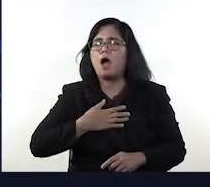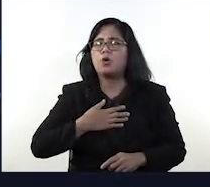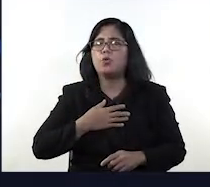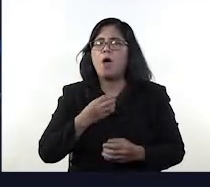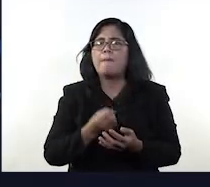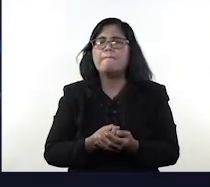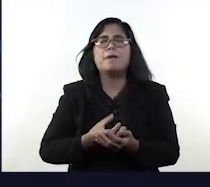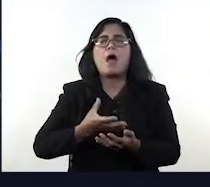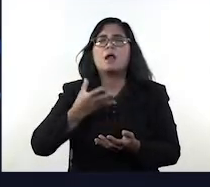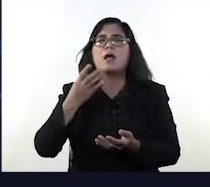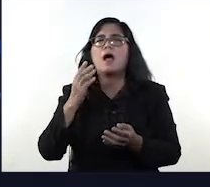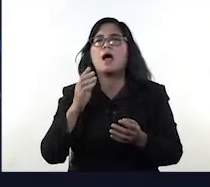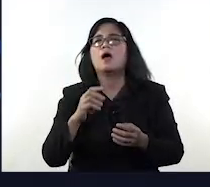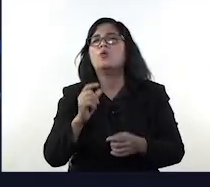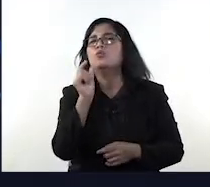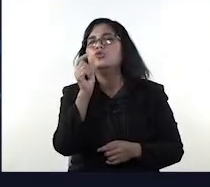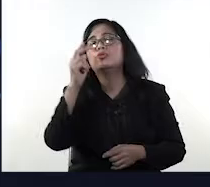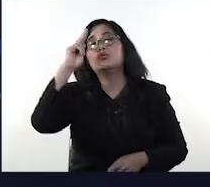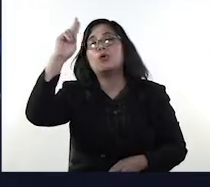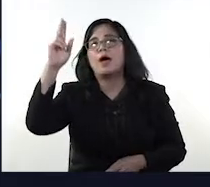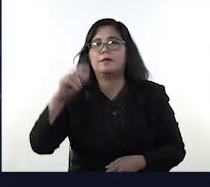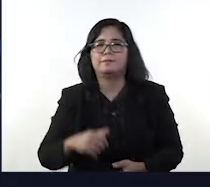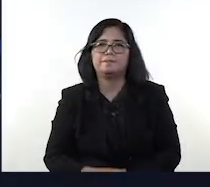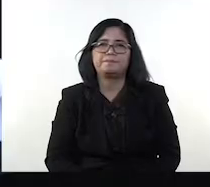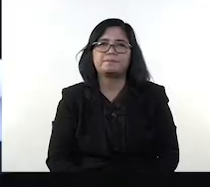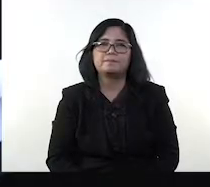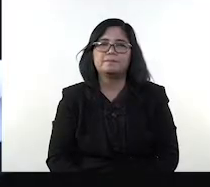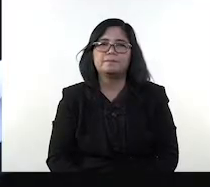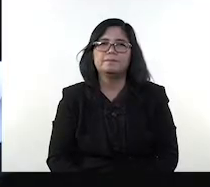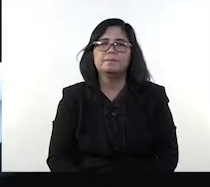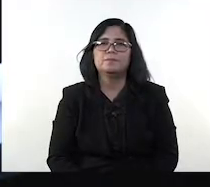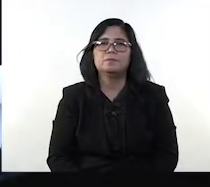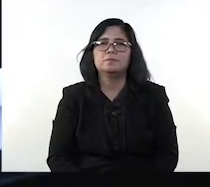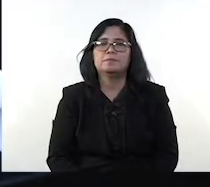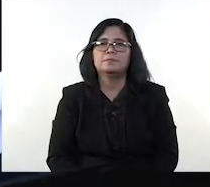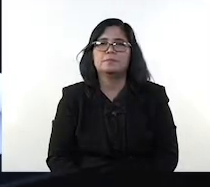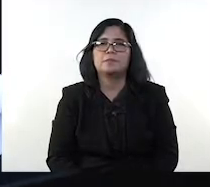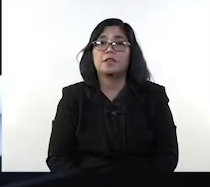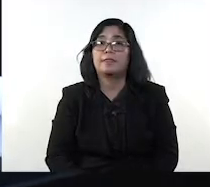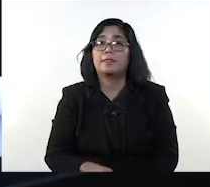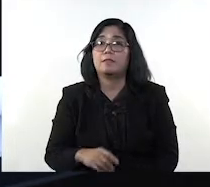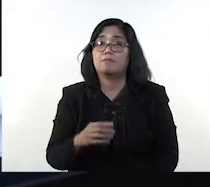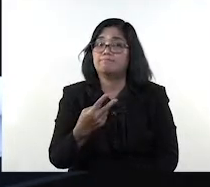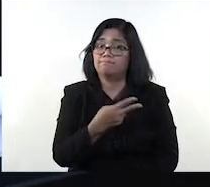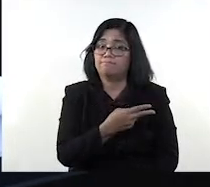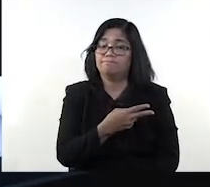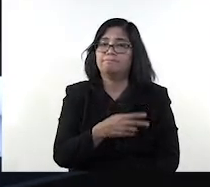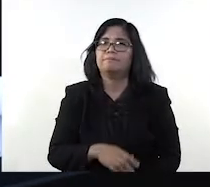Oh ya nggak denger apa-apa Hai tapi on the others in the